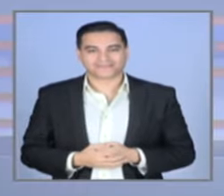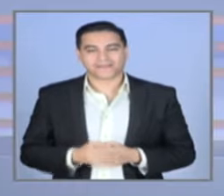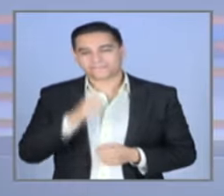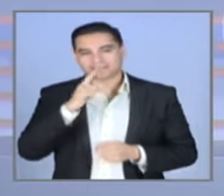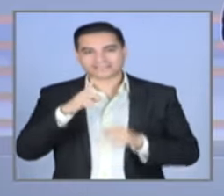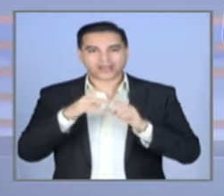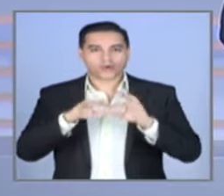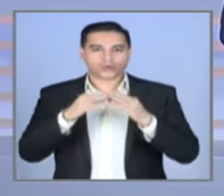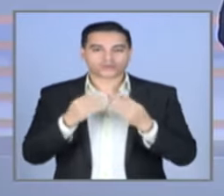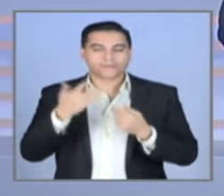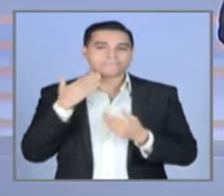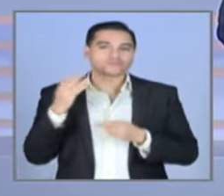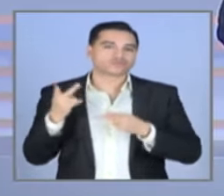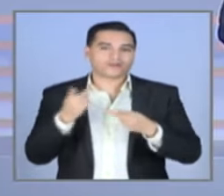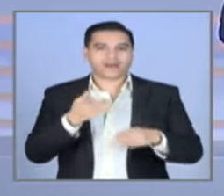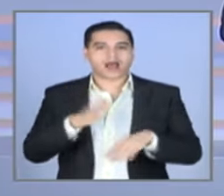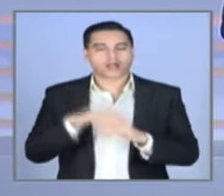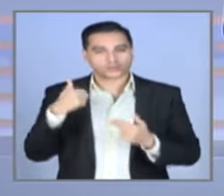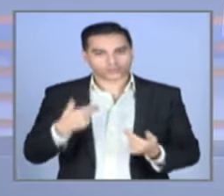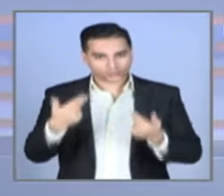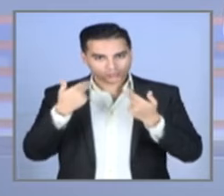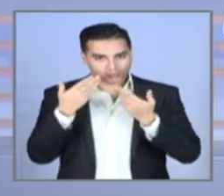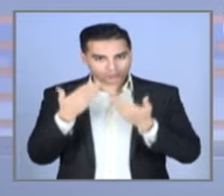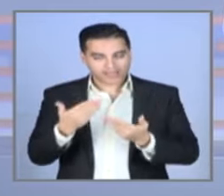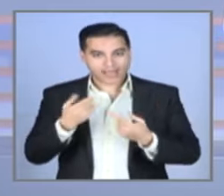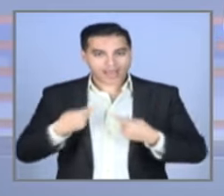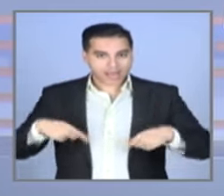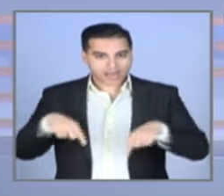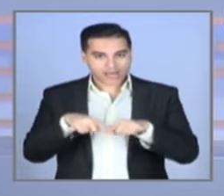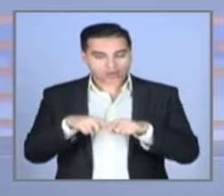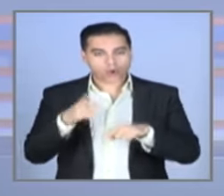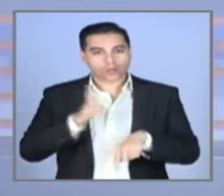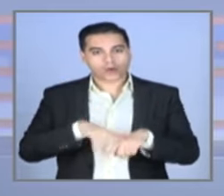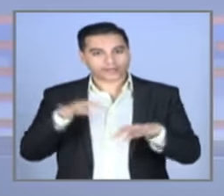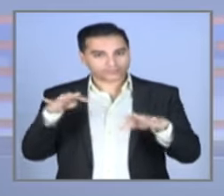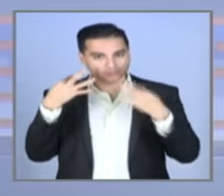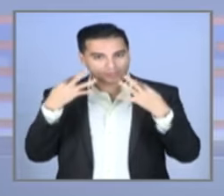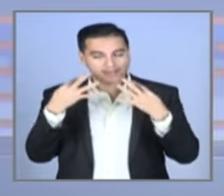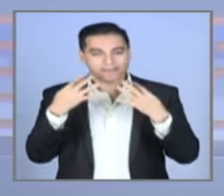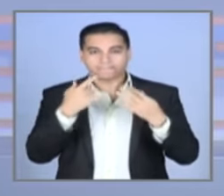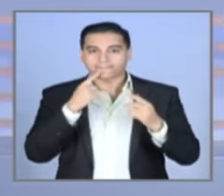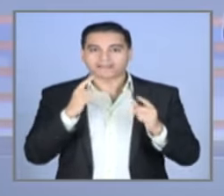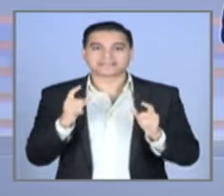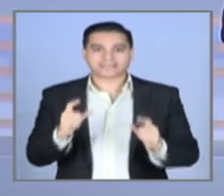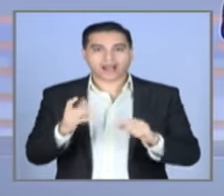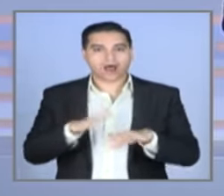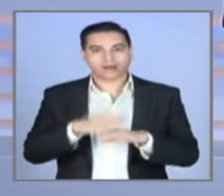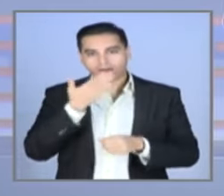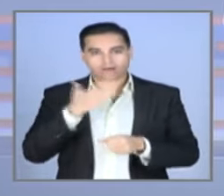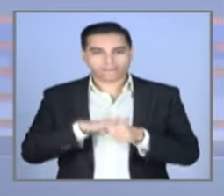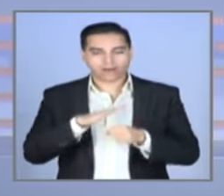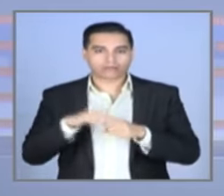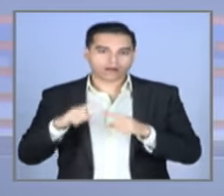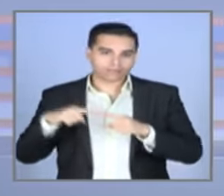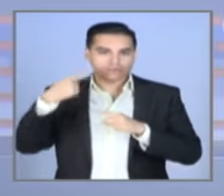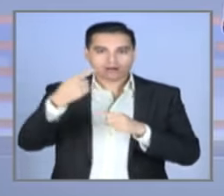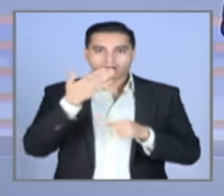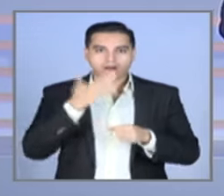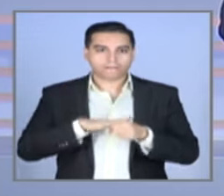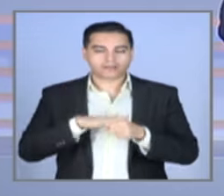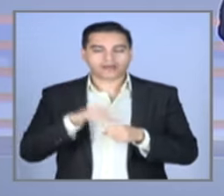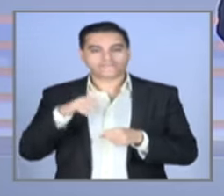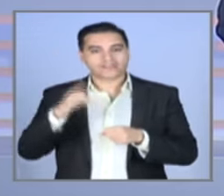أما العيلة التانية واللي مشرفانا في الاستوديو، إحنا والسادة المشاهدين بنستناهم من رمضان لرمضان،